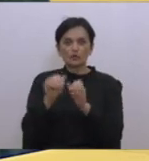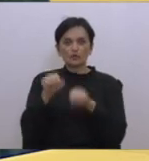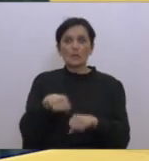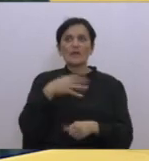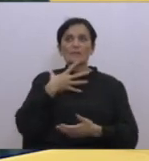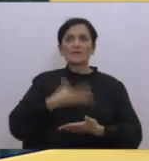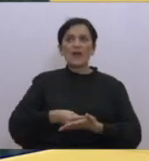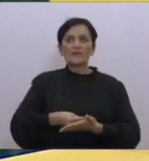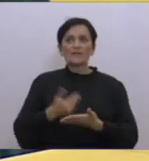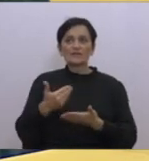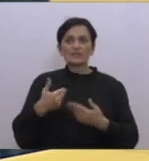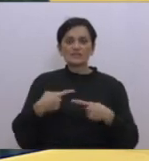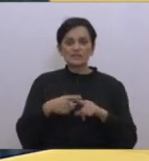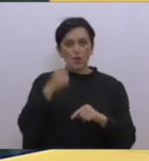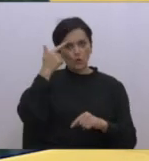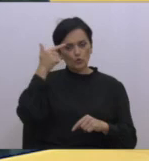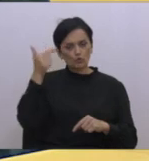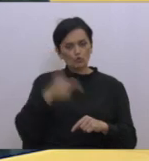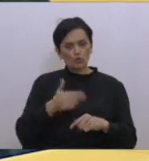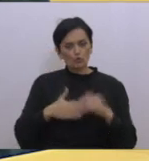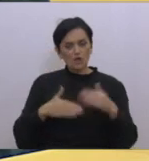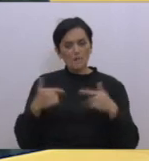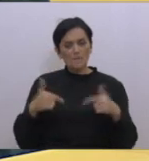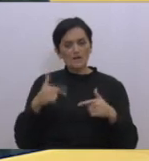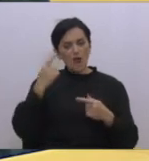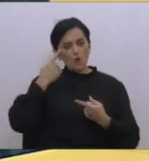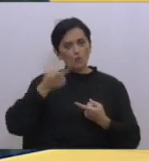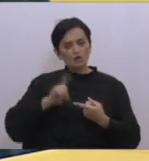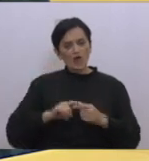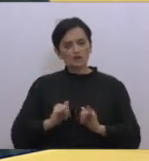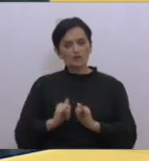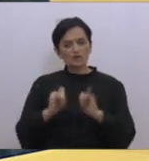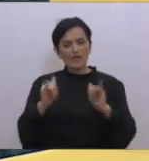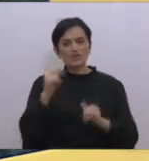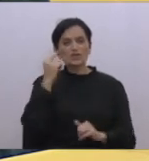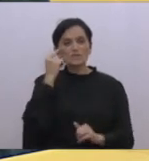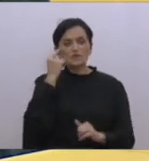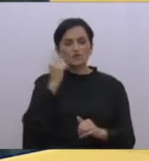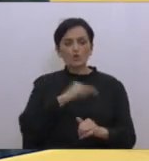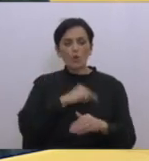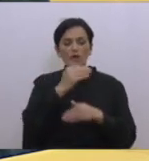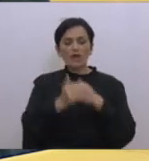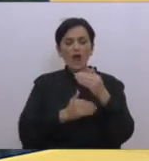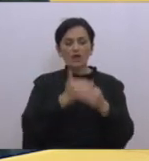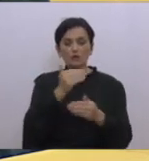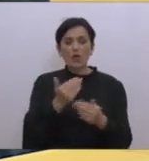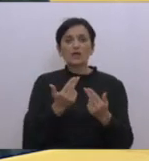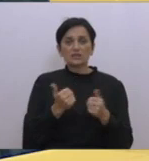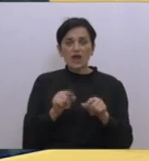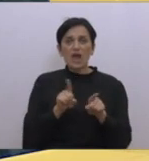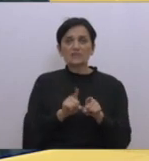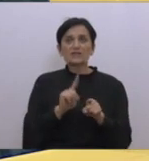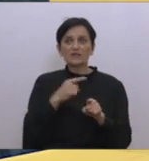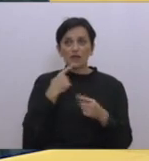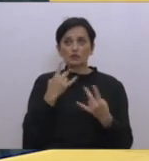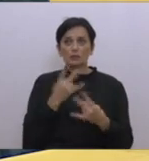თავისი თეორიული ცოდნა გაიმყარონ პრაქტიკული უნარჩვევებით და იფიქრონ კარიერულ წინსვლაზე. ასევე რა თქმა